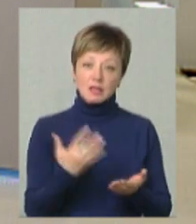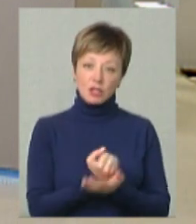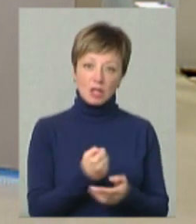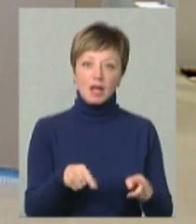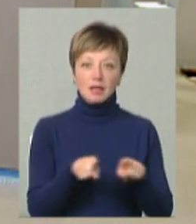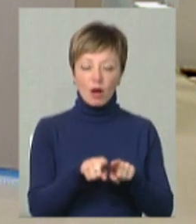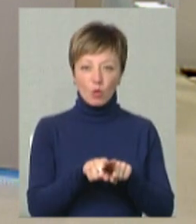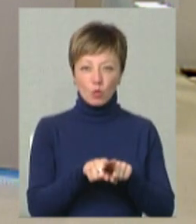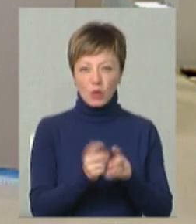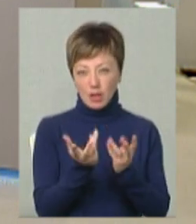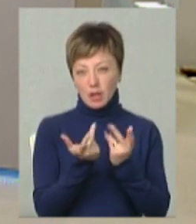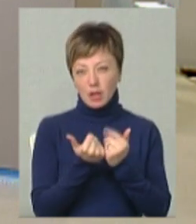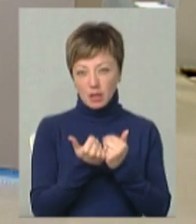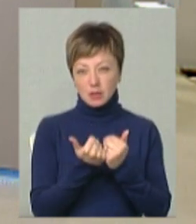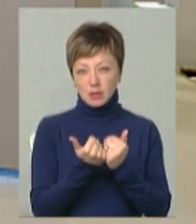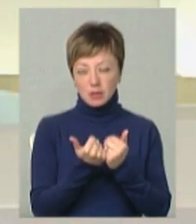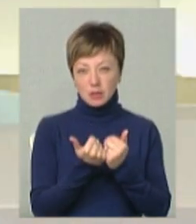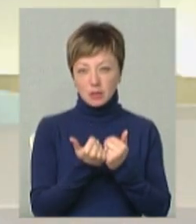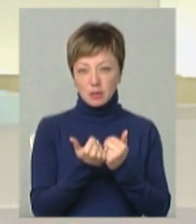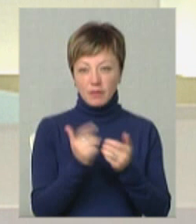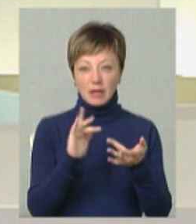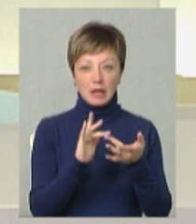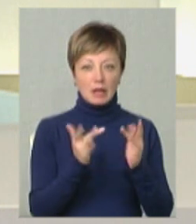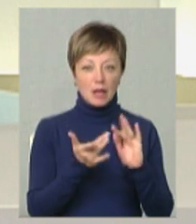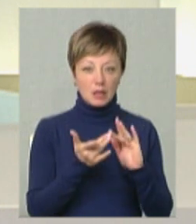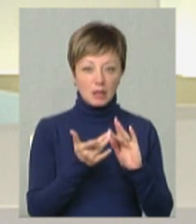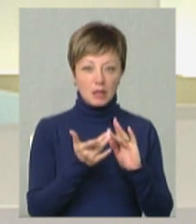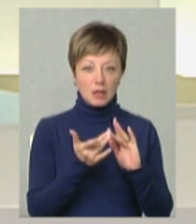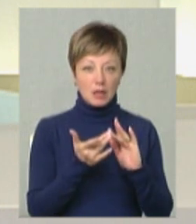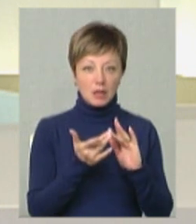таку кількість в інтернеті